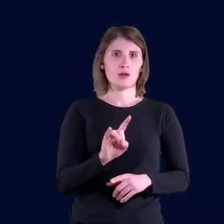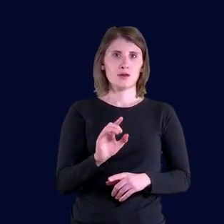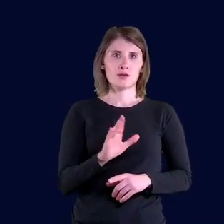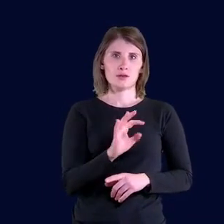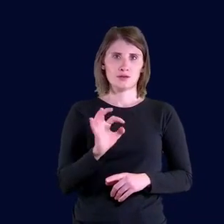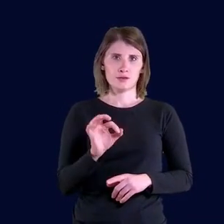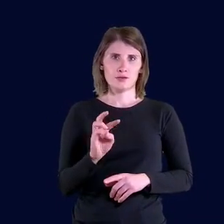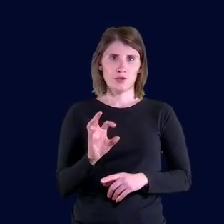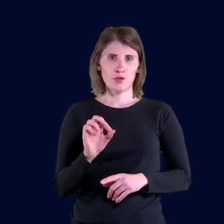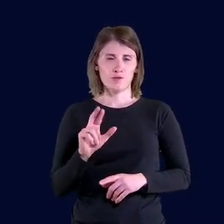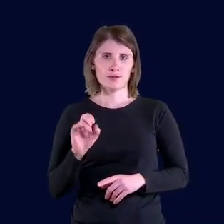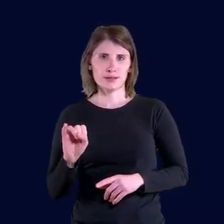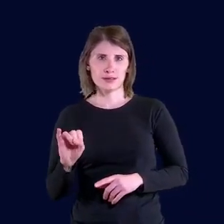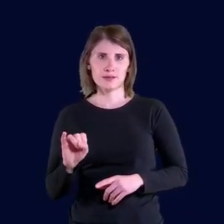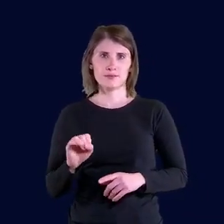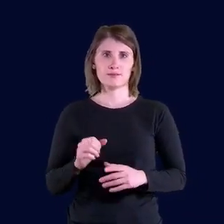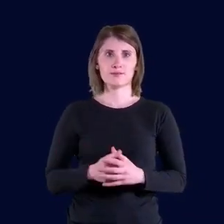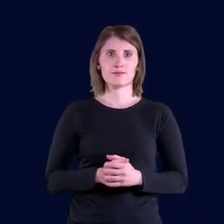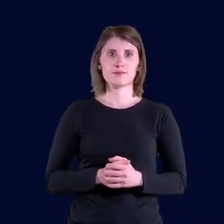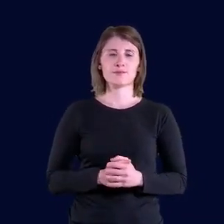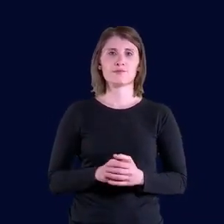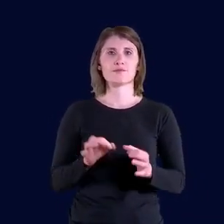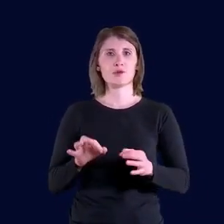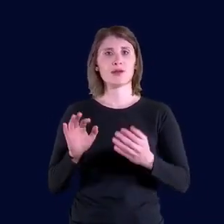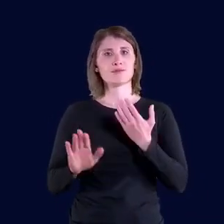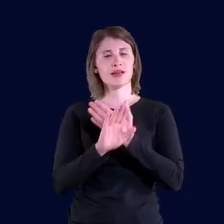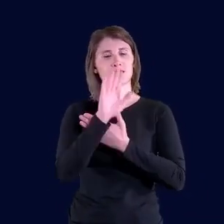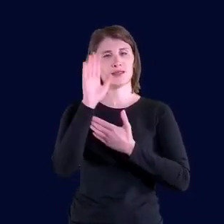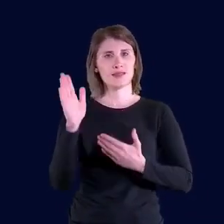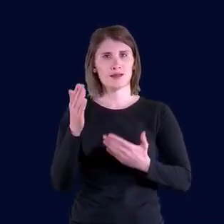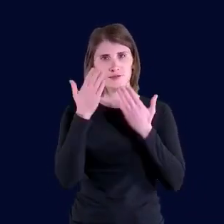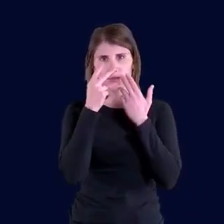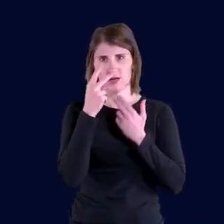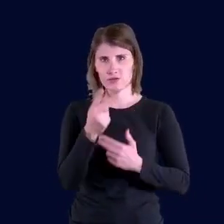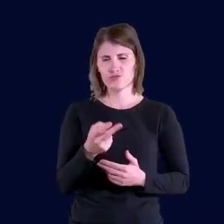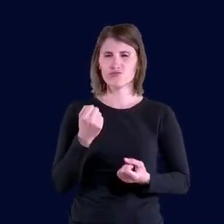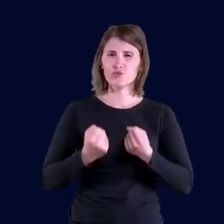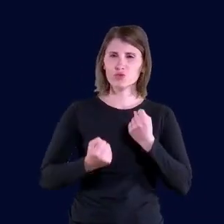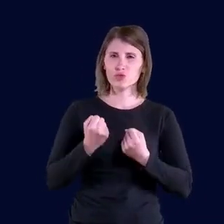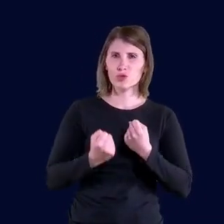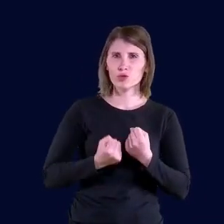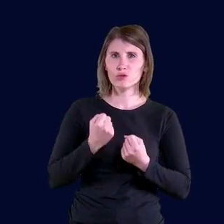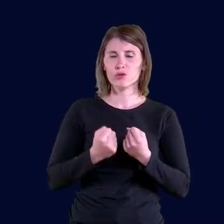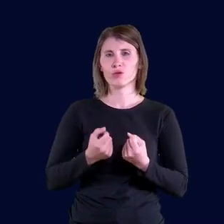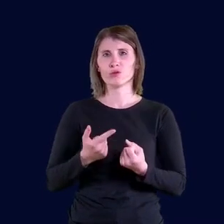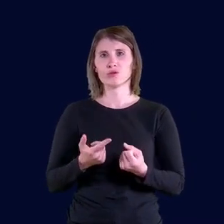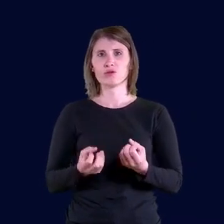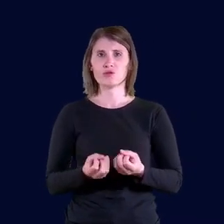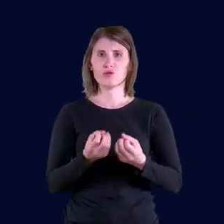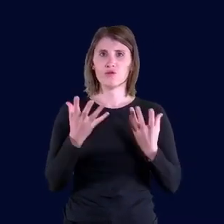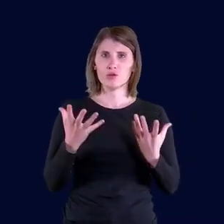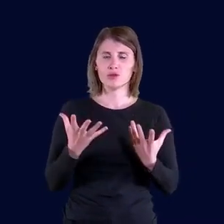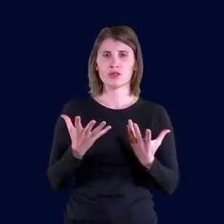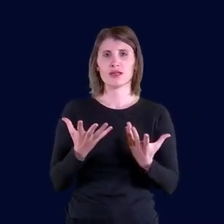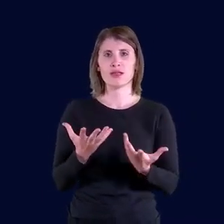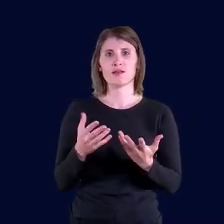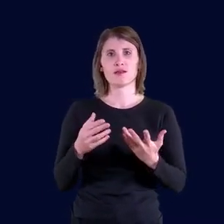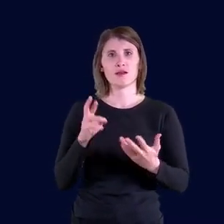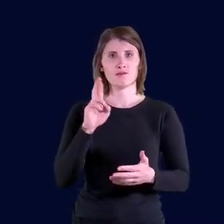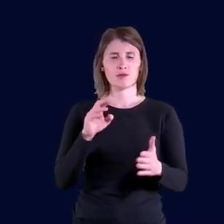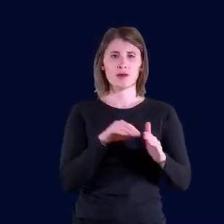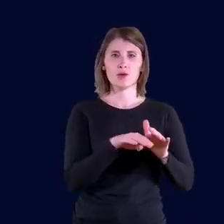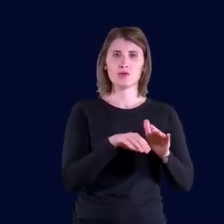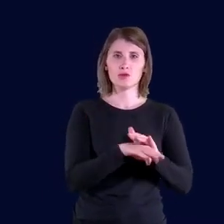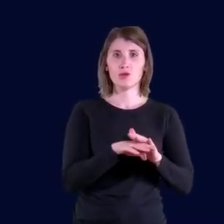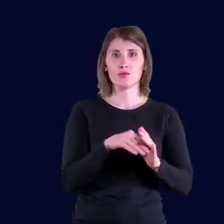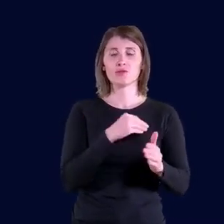zaprezentowali prezentację o trudnościach tworzenia otwartego repozytorium na przykładzie